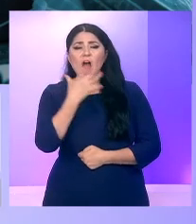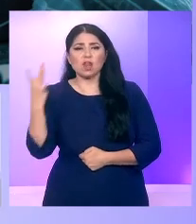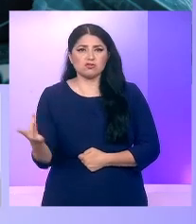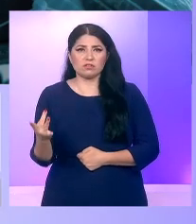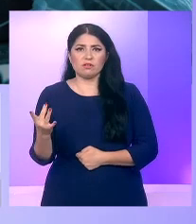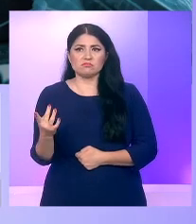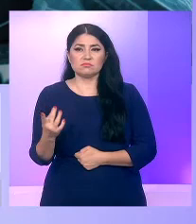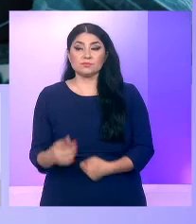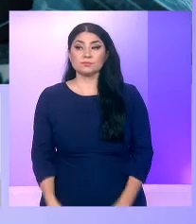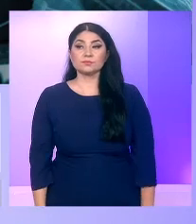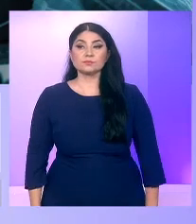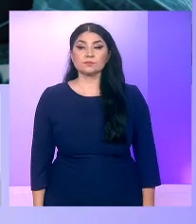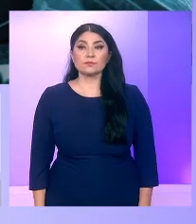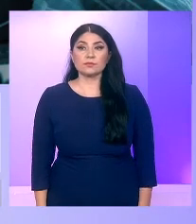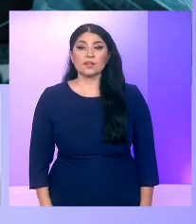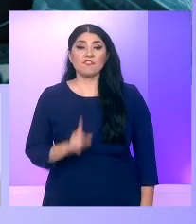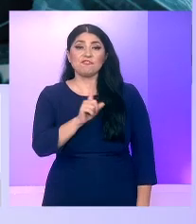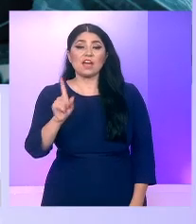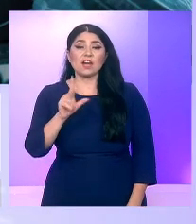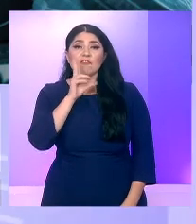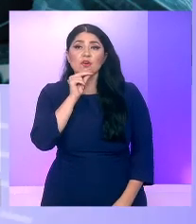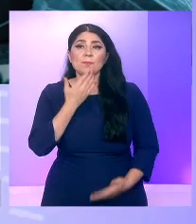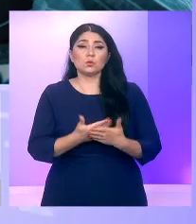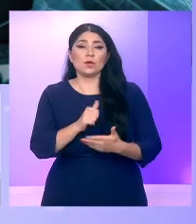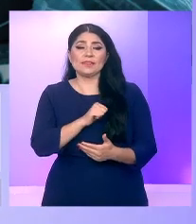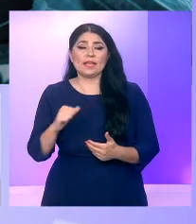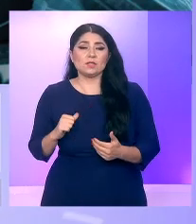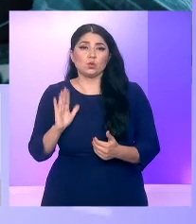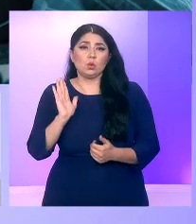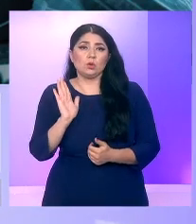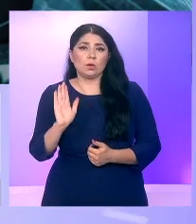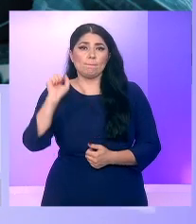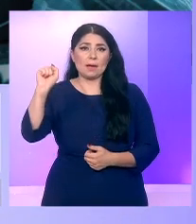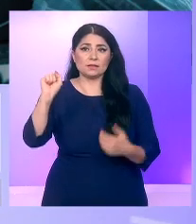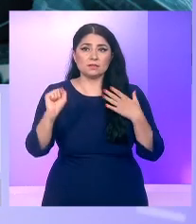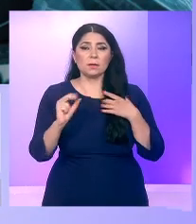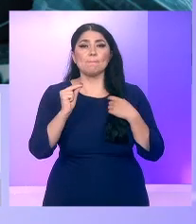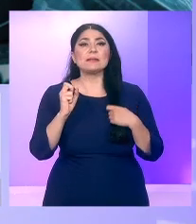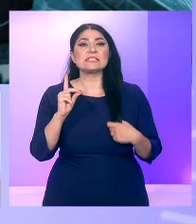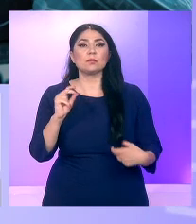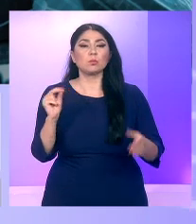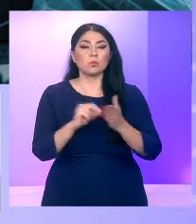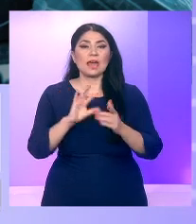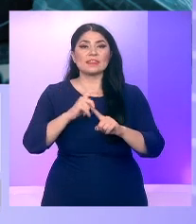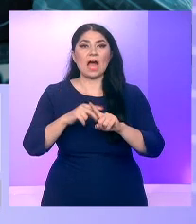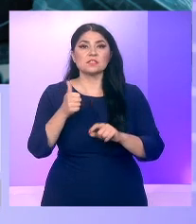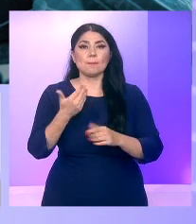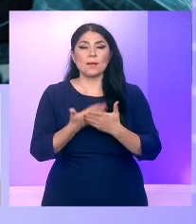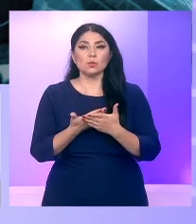celălalt partid ar cam vrea altceva, pentru că fiecare vorbește pentru propriul electorat. PSD vine cu o taxă